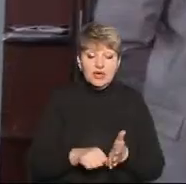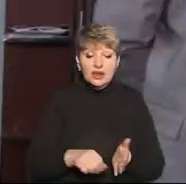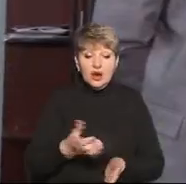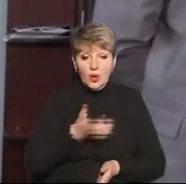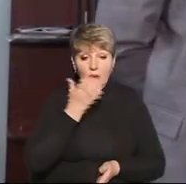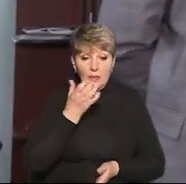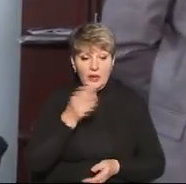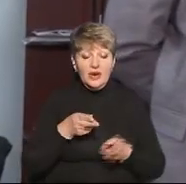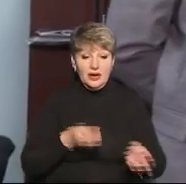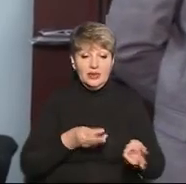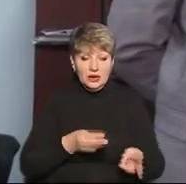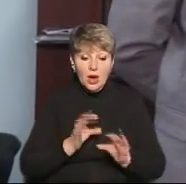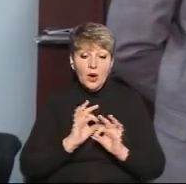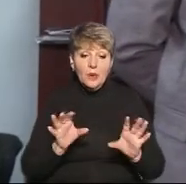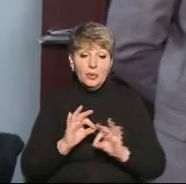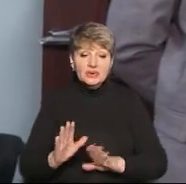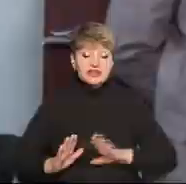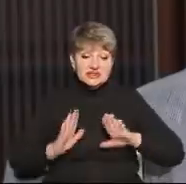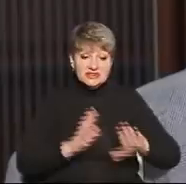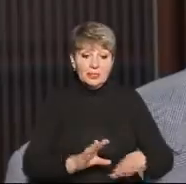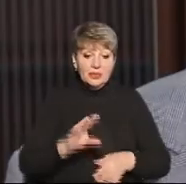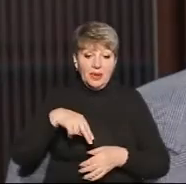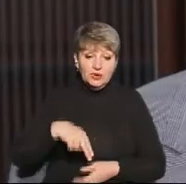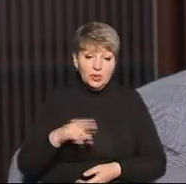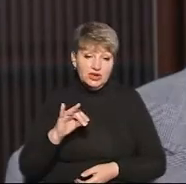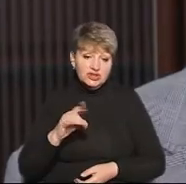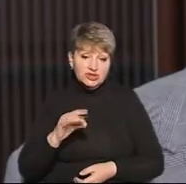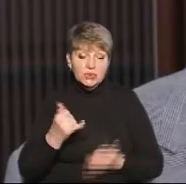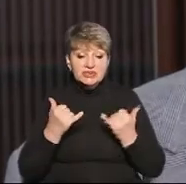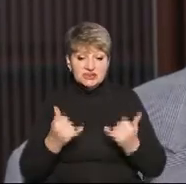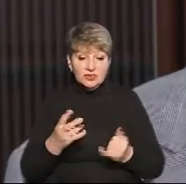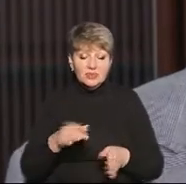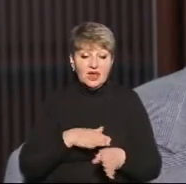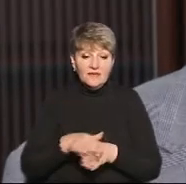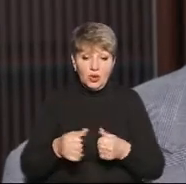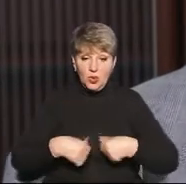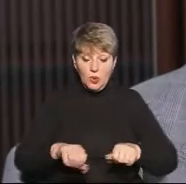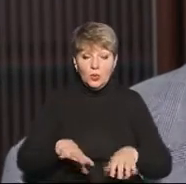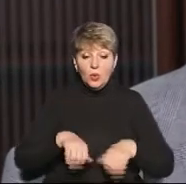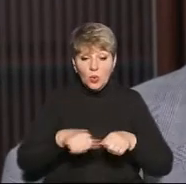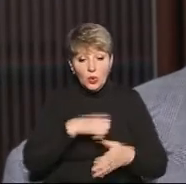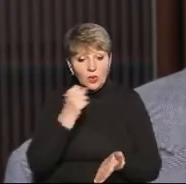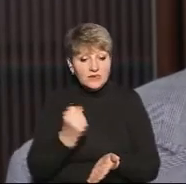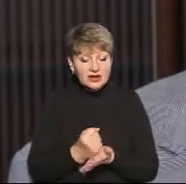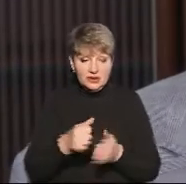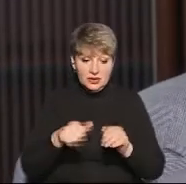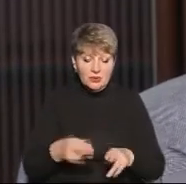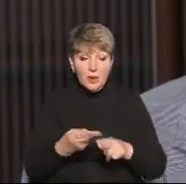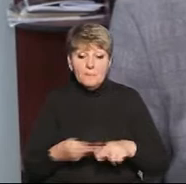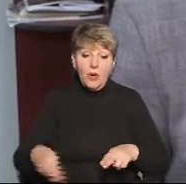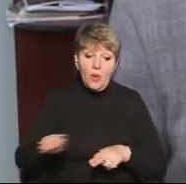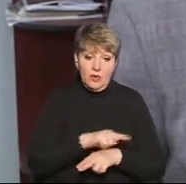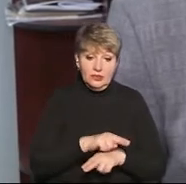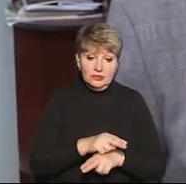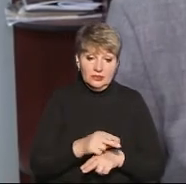Комунтеплоенерго», пояснює заступник міського голови Сміли Павло Іщенко. Додає, сьогодні на виконкомі ухвалили рішення погасити цю